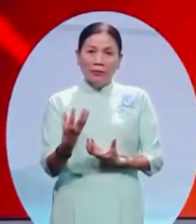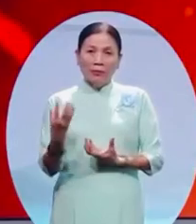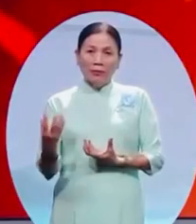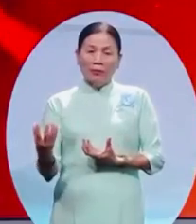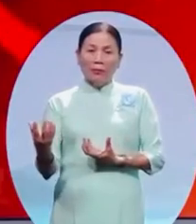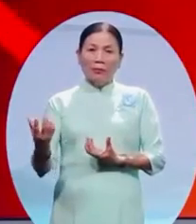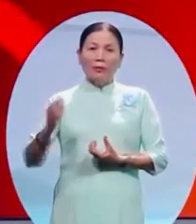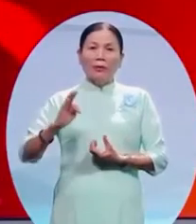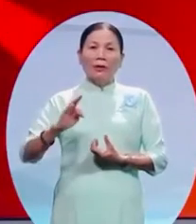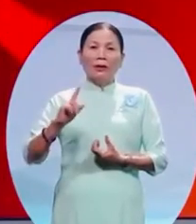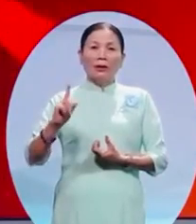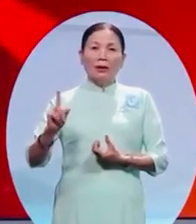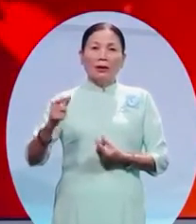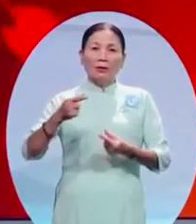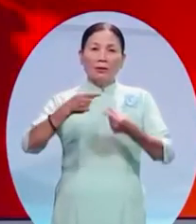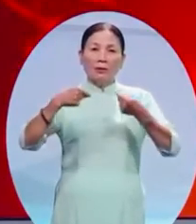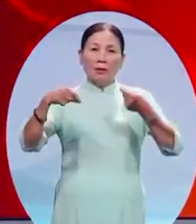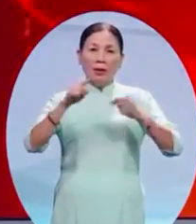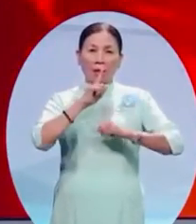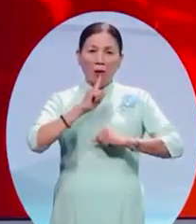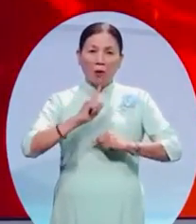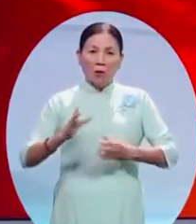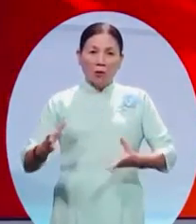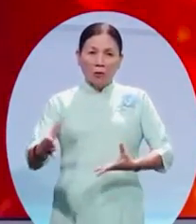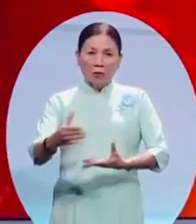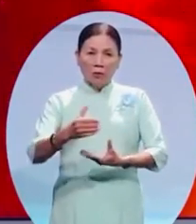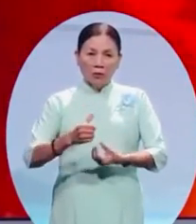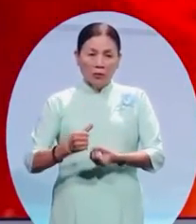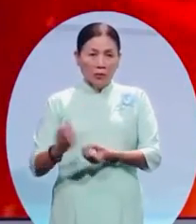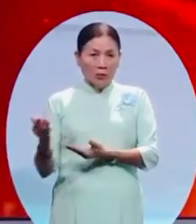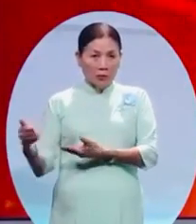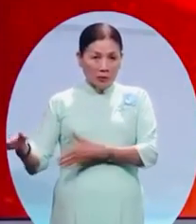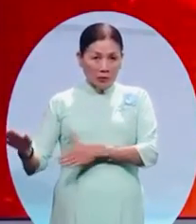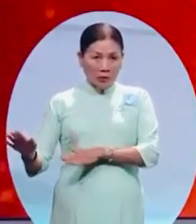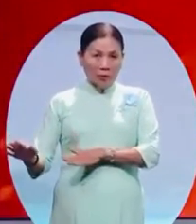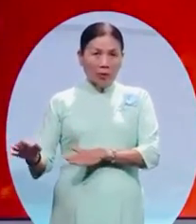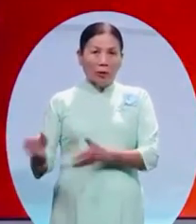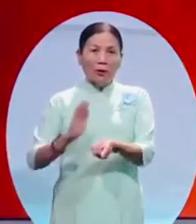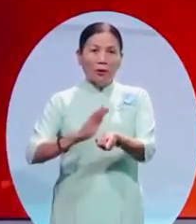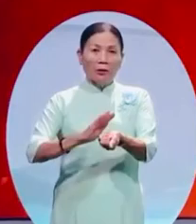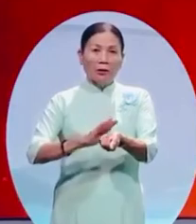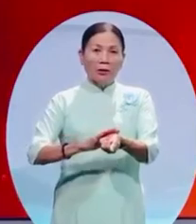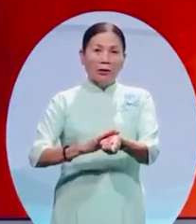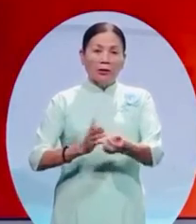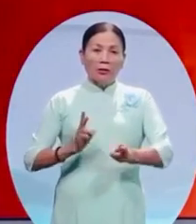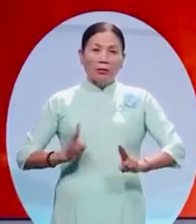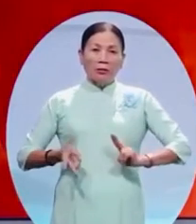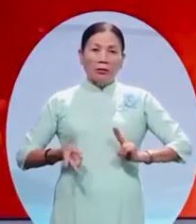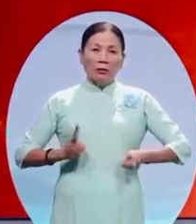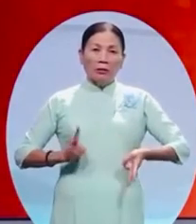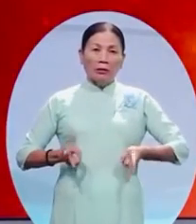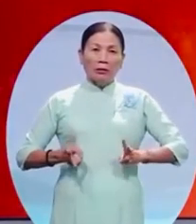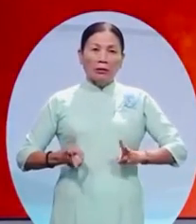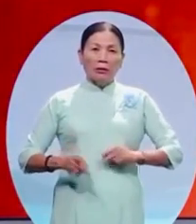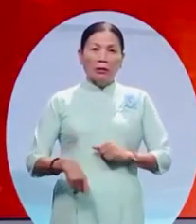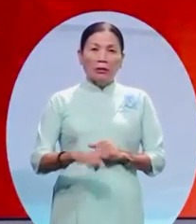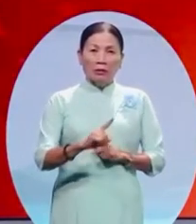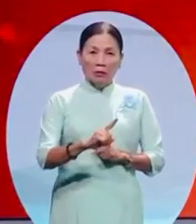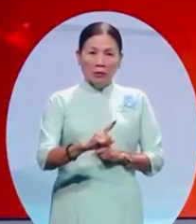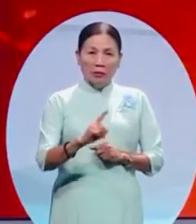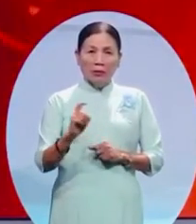hấu đến kỳ thu hoạch thêm lo lắng vì đầu ra của nông sản trước tình hình dịch bệnh viêm đường hô hấp do chủng mới của virus